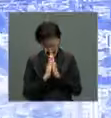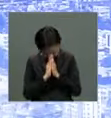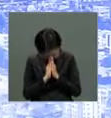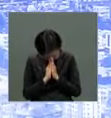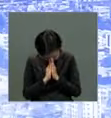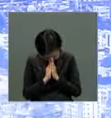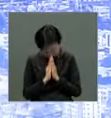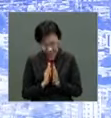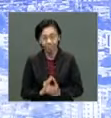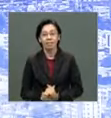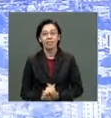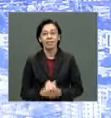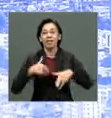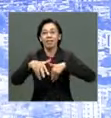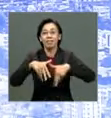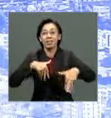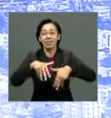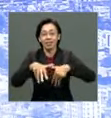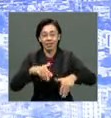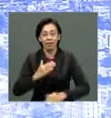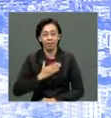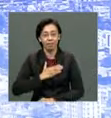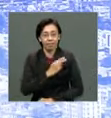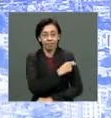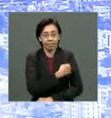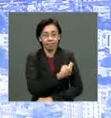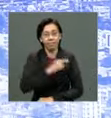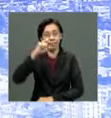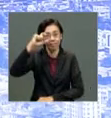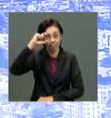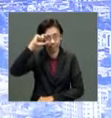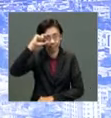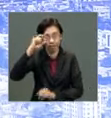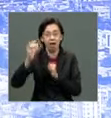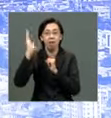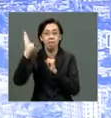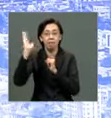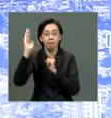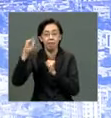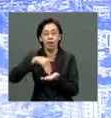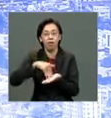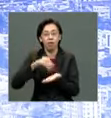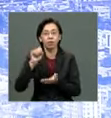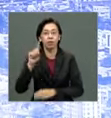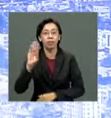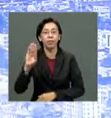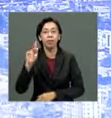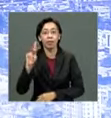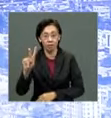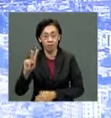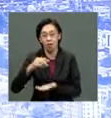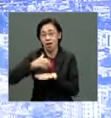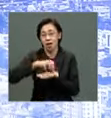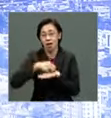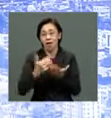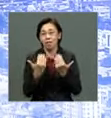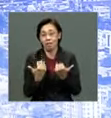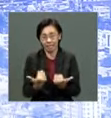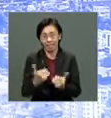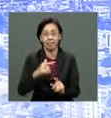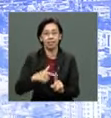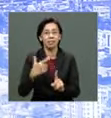ครับสวัสดีครับพี่น้องประชาชนครับผมนายแพทย์ทวีสินวิษณุโยธินนะครับในนามของโฆษกสบครายงานตัวในวันที่19พ